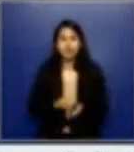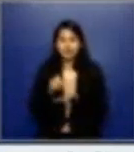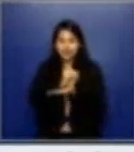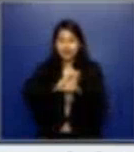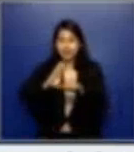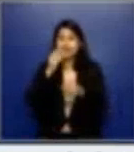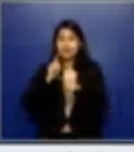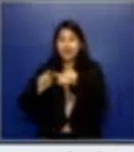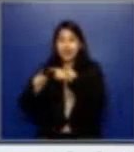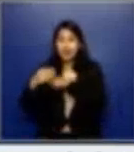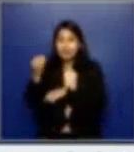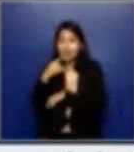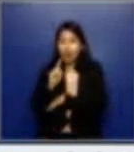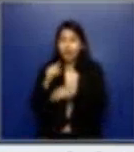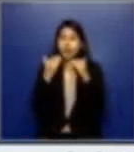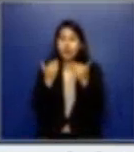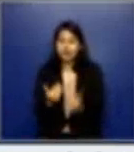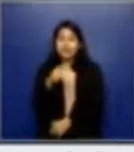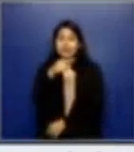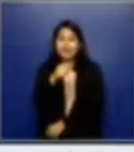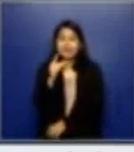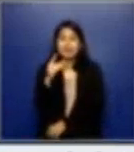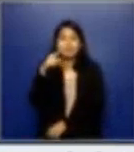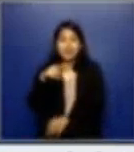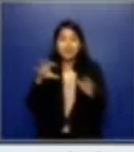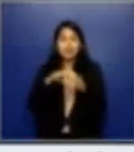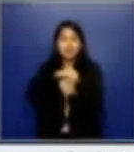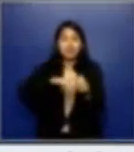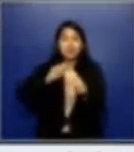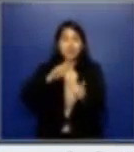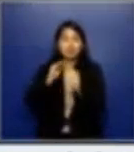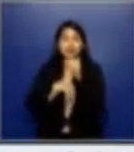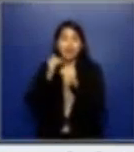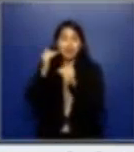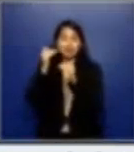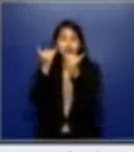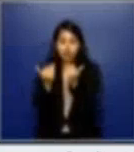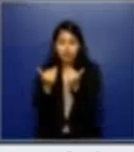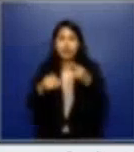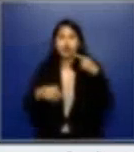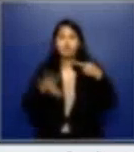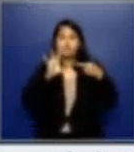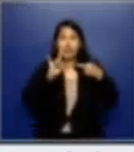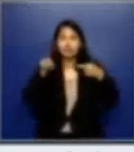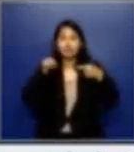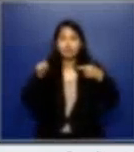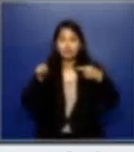ก็ยืนยันชัดเจนว่าวันนี้ GDP หรือการเติบโตเศรษฐกิจของเรานี่มันหลุดไปที่